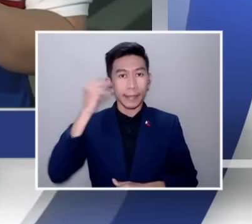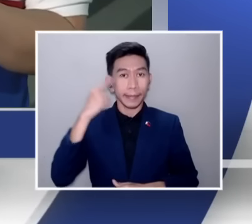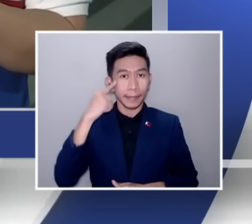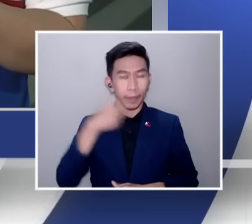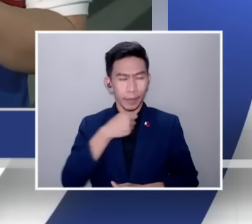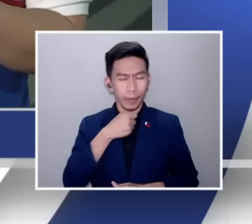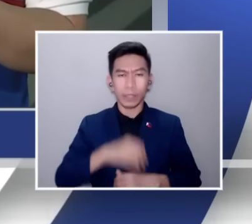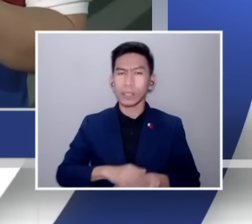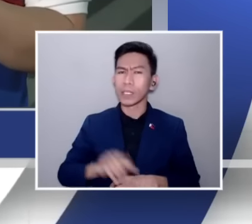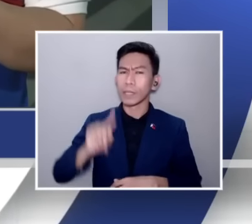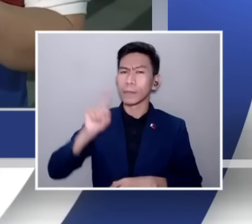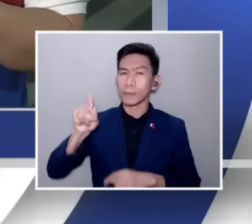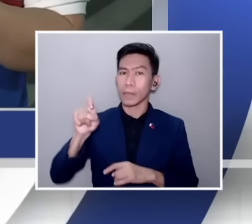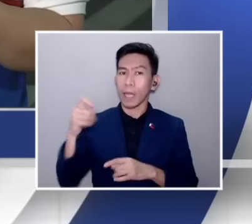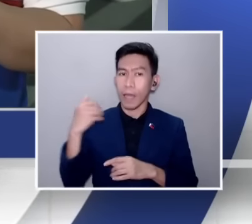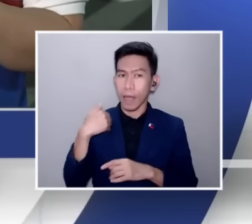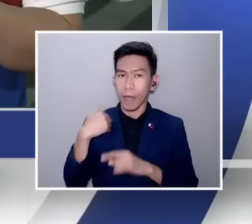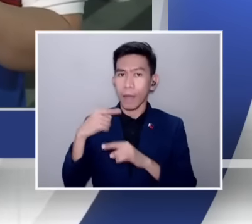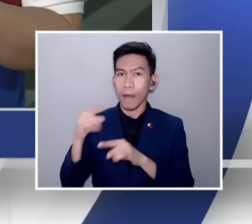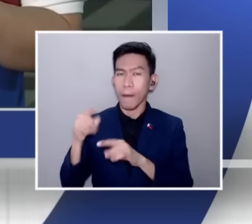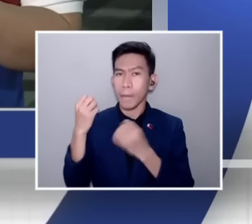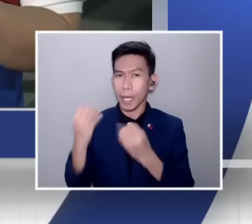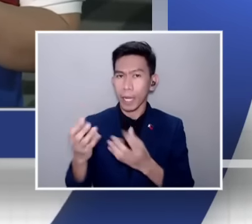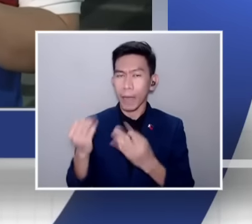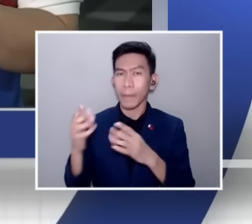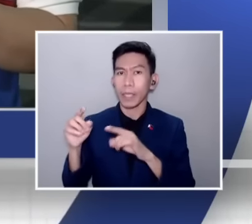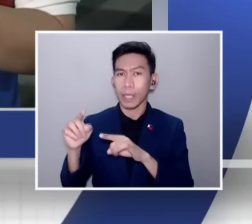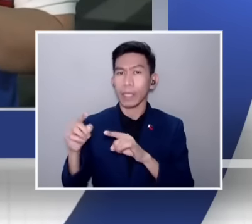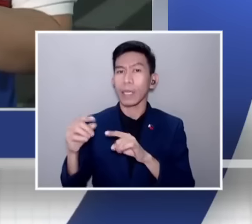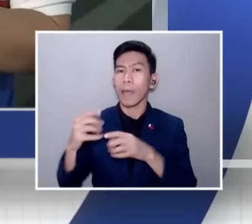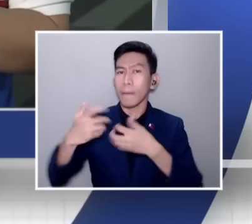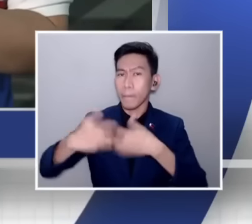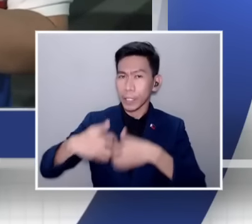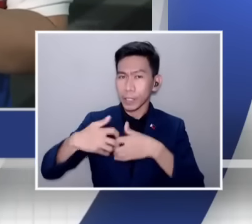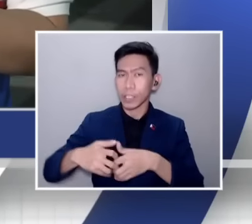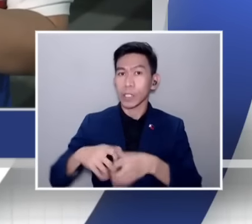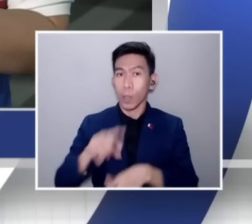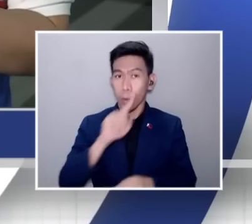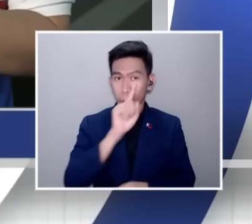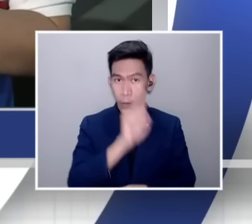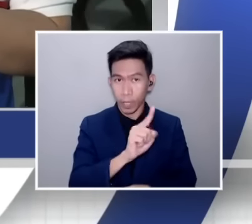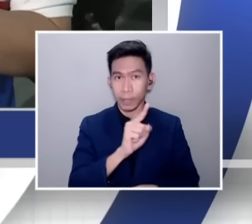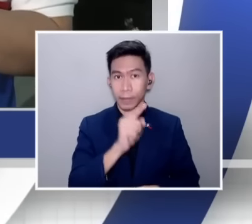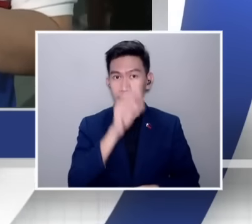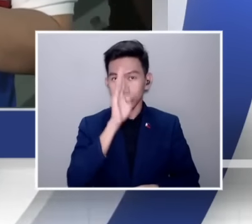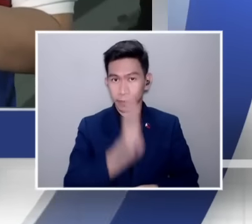counting machines sa eskwelahan na yan, isa lang ang nasira, napalitan ba yun?